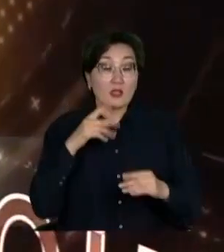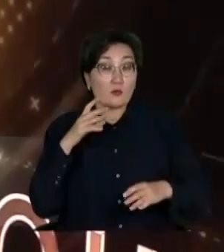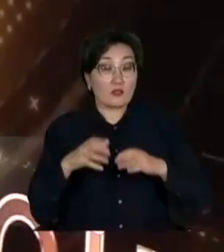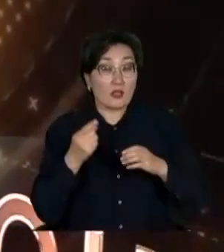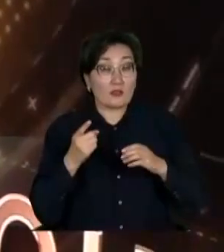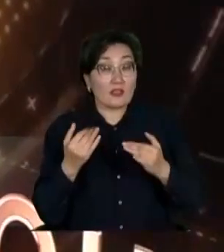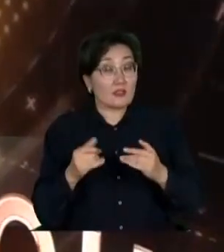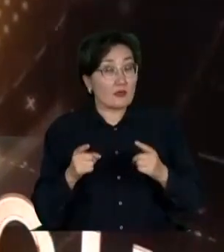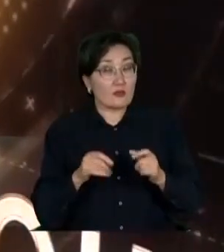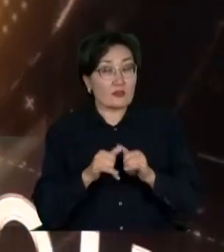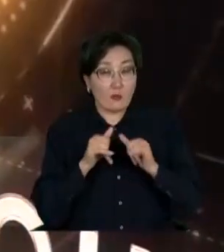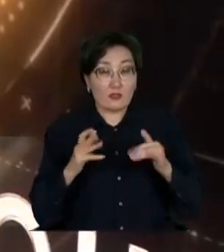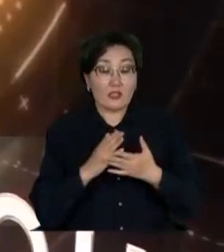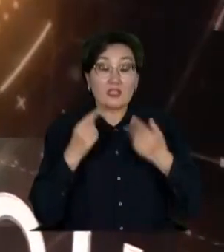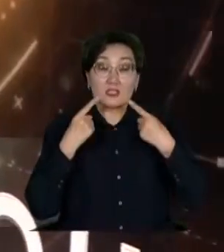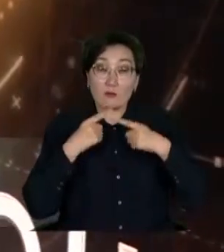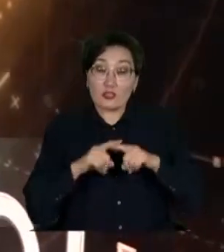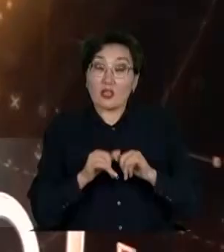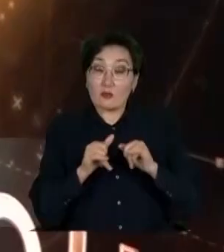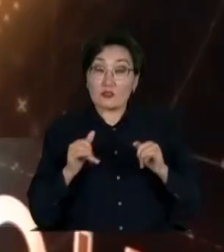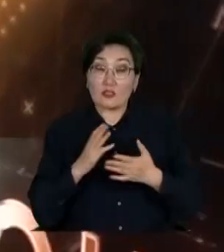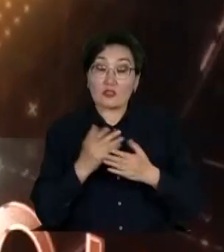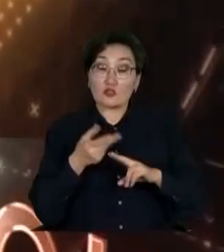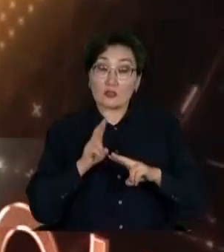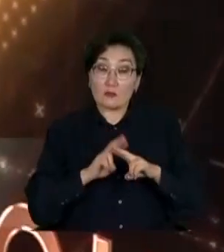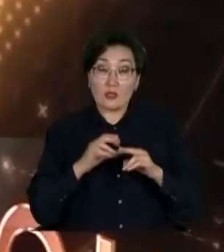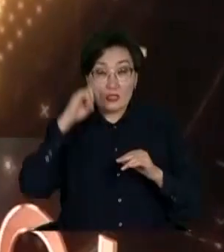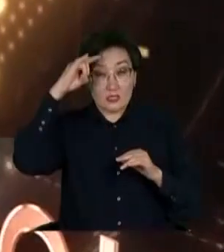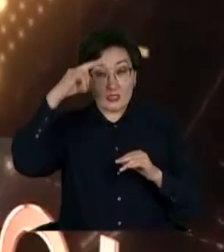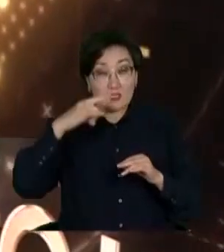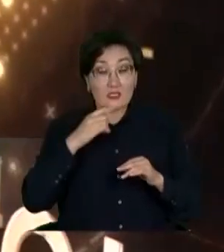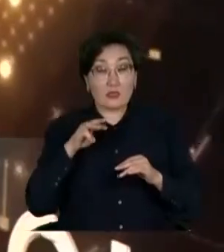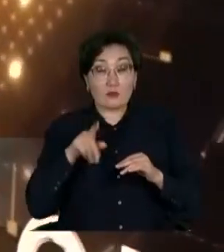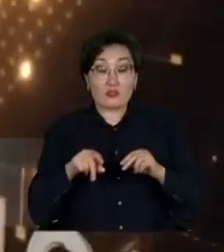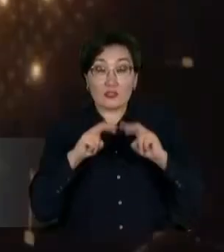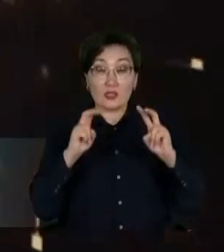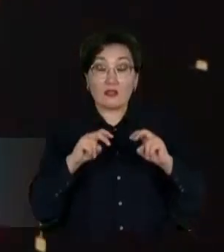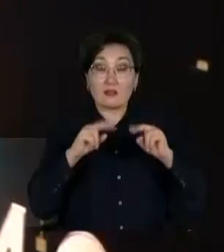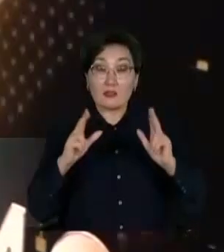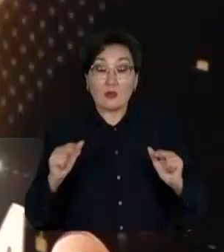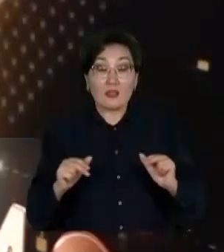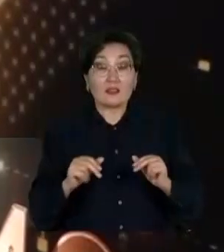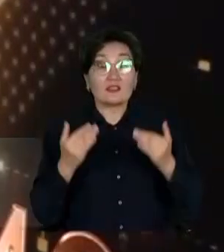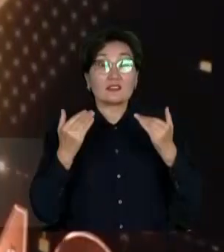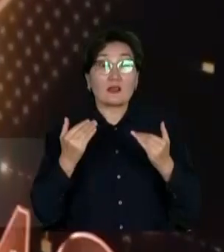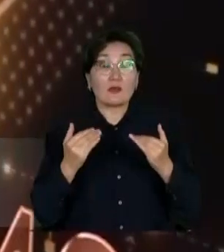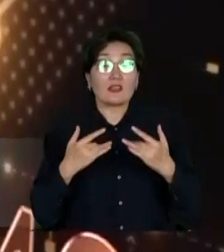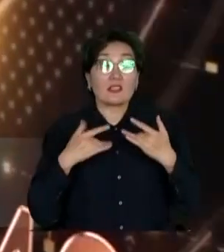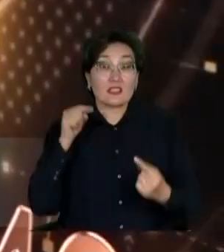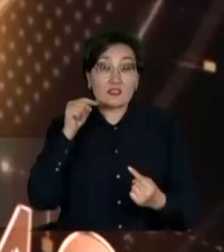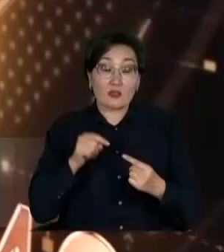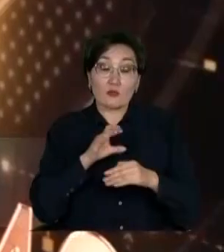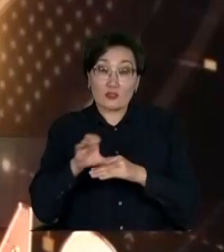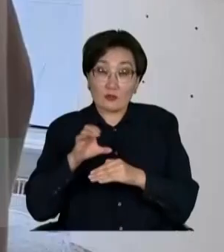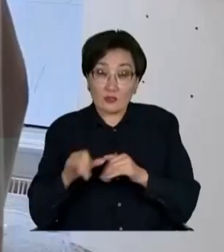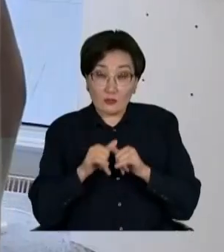орында тұрмайды. Технологиялар дамып келе жатыр. Сондықтан Қазақстан теңге сарайы да заман талабына сай өзінің өнімдерін